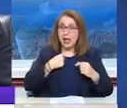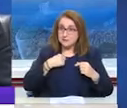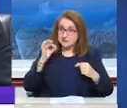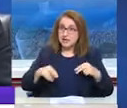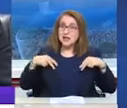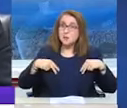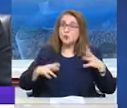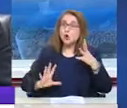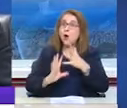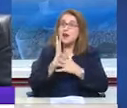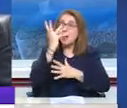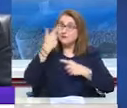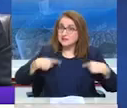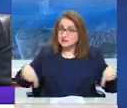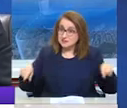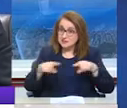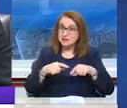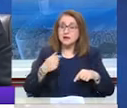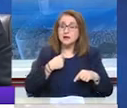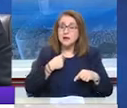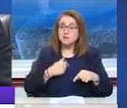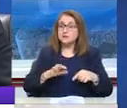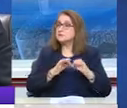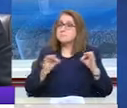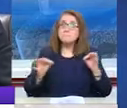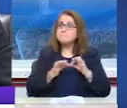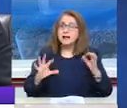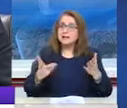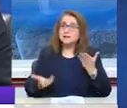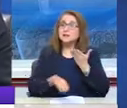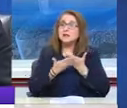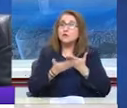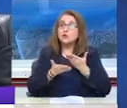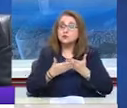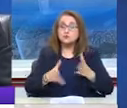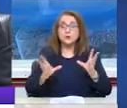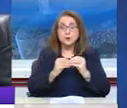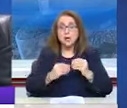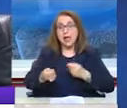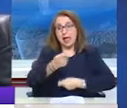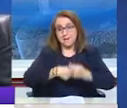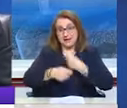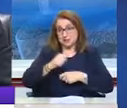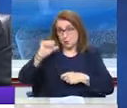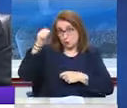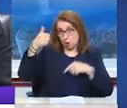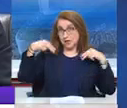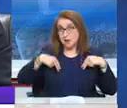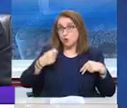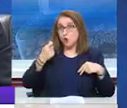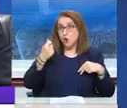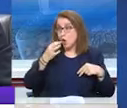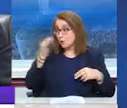ενίσχυση των επιχειρήσεων λαμβάνουμε πρώτον και μετά τους νέους ΚΑΔ που ανακοινώνει το Υπουργείο Οικονομικών και τους